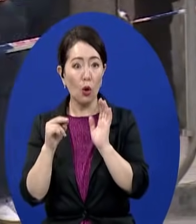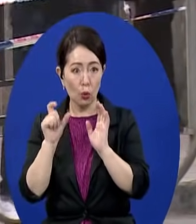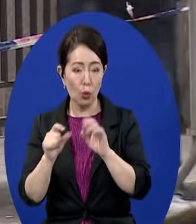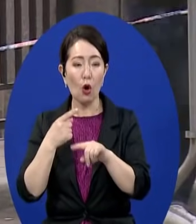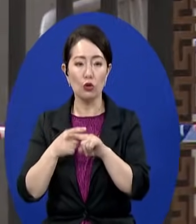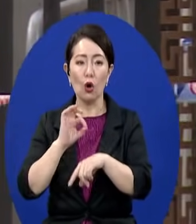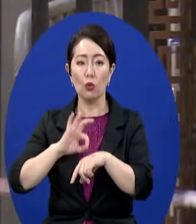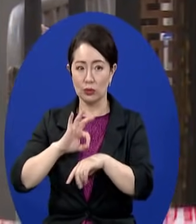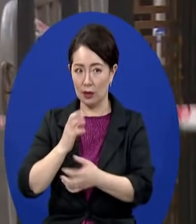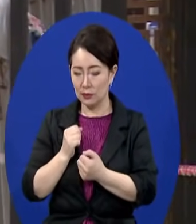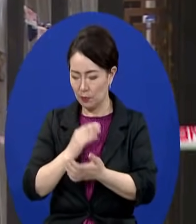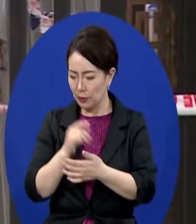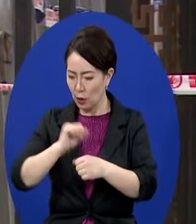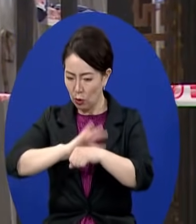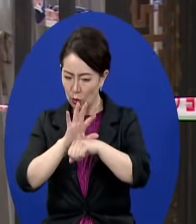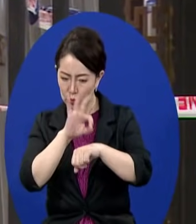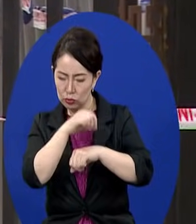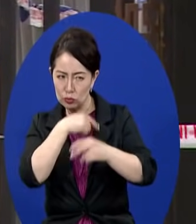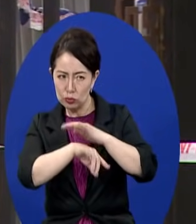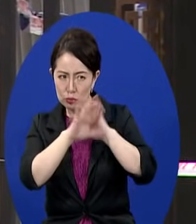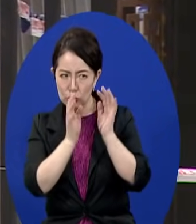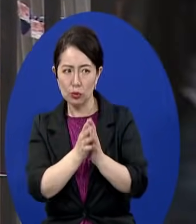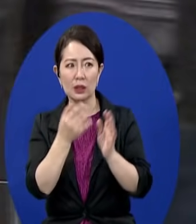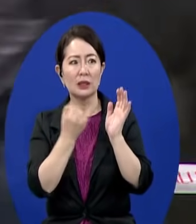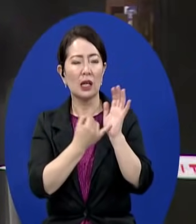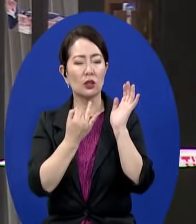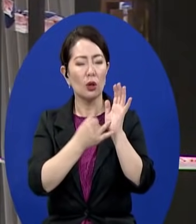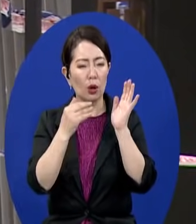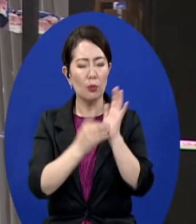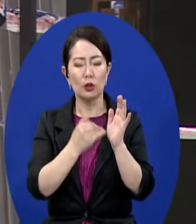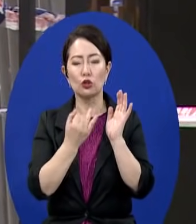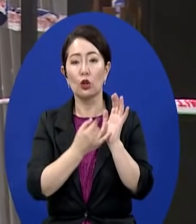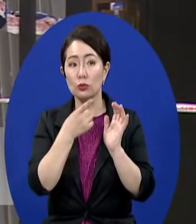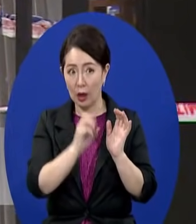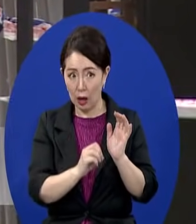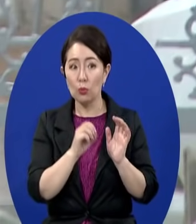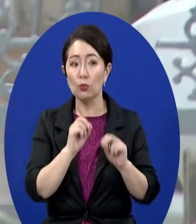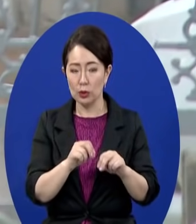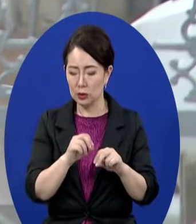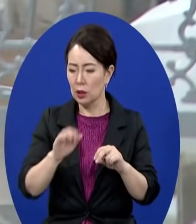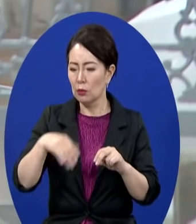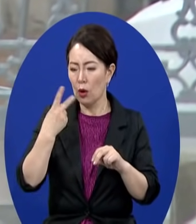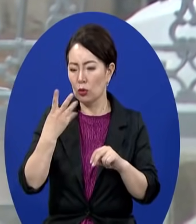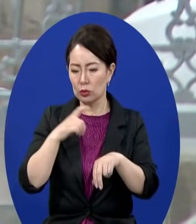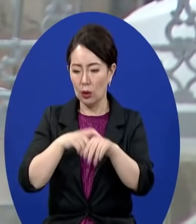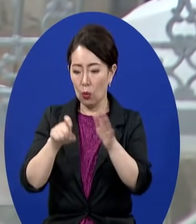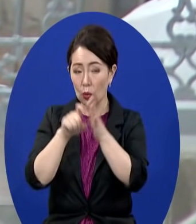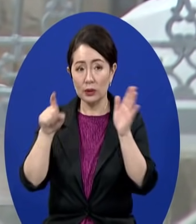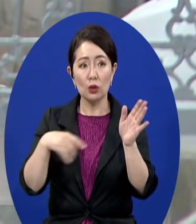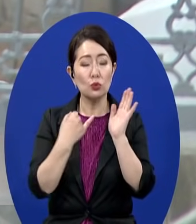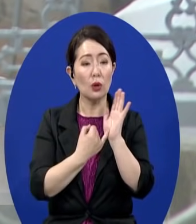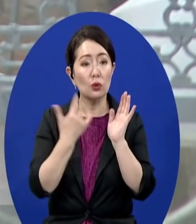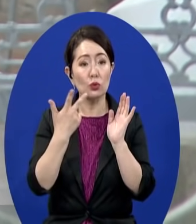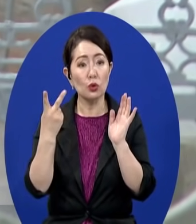байдлаар манай улсад COVID-19 халдварын нийт тохиолдол 67710 боллоо. Харин сүүлийн 24 цагт 632 хүн